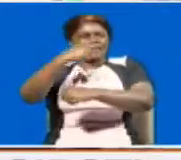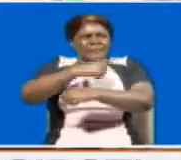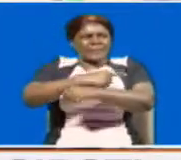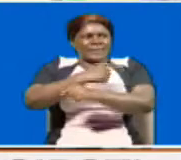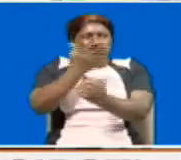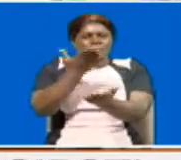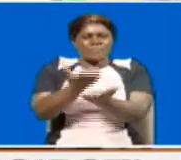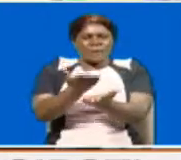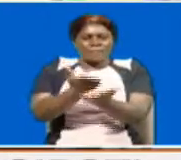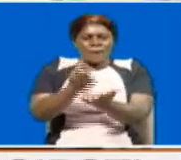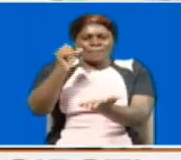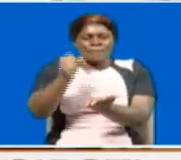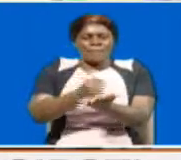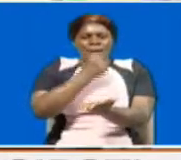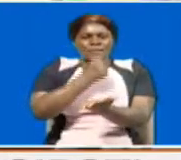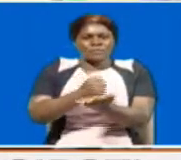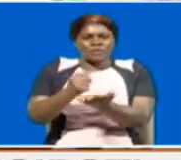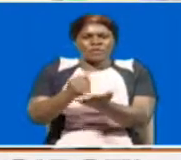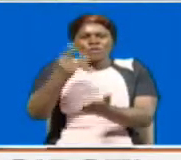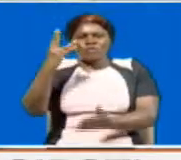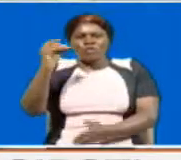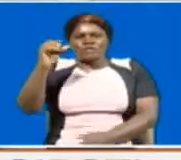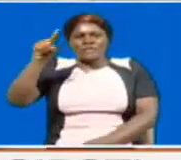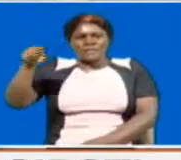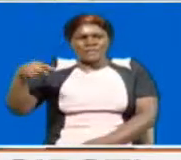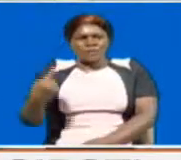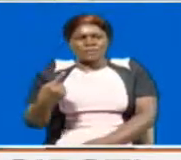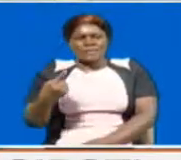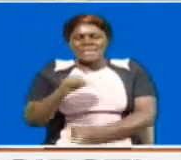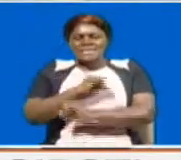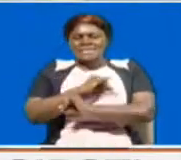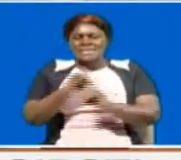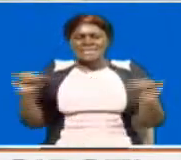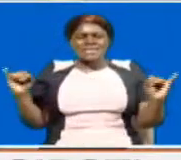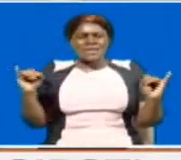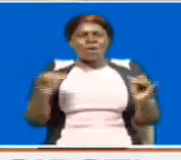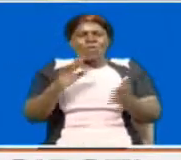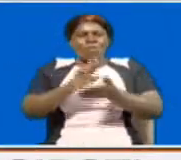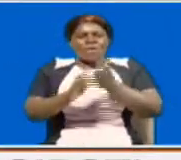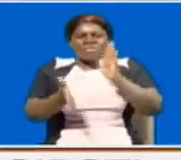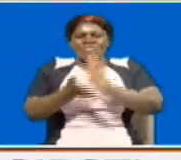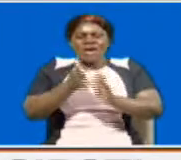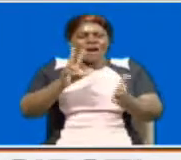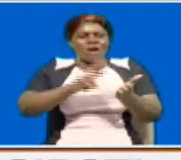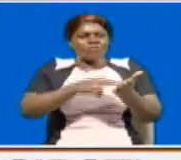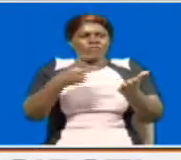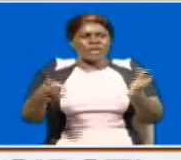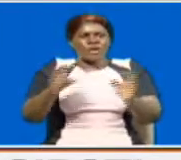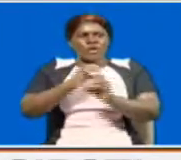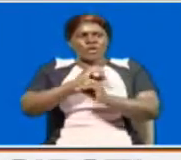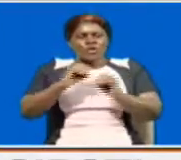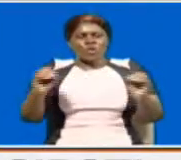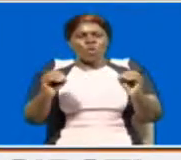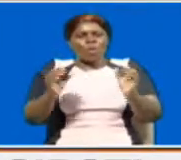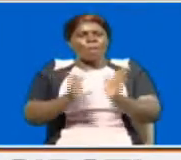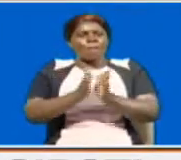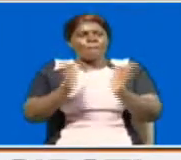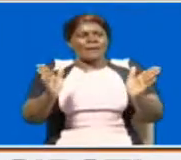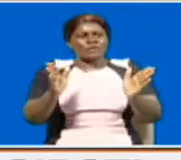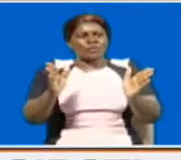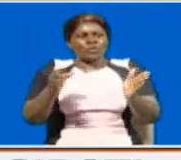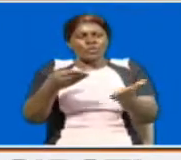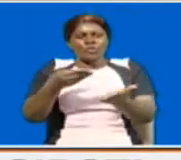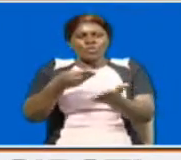maombi ya vyeti vya pasipoti 1040 yatakuwa yameshughulikiwa bila kufeli. No citizen should